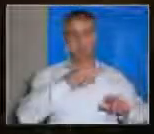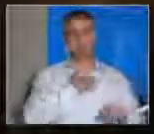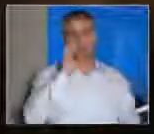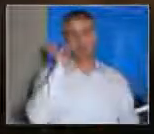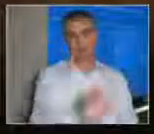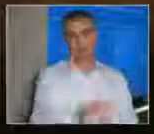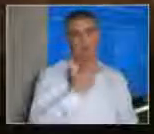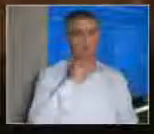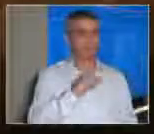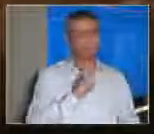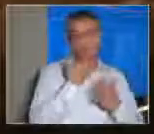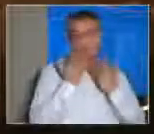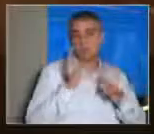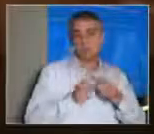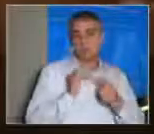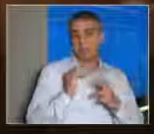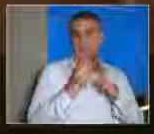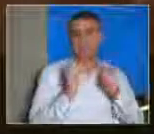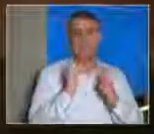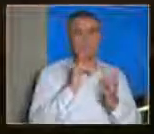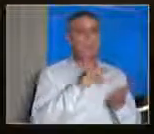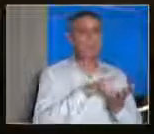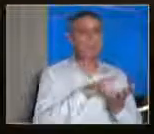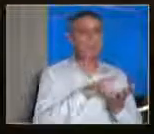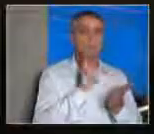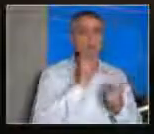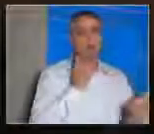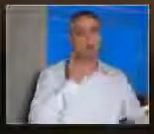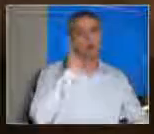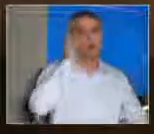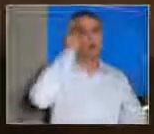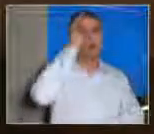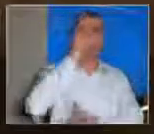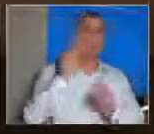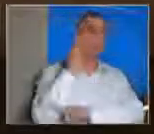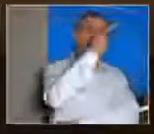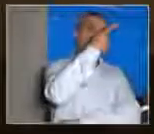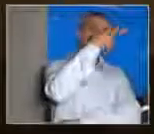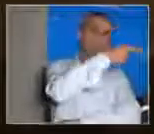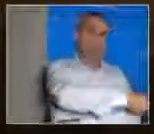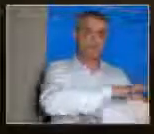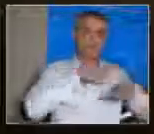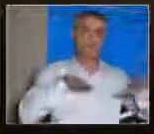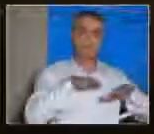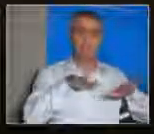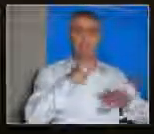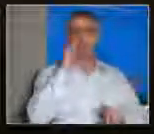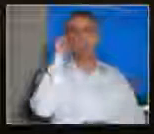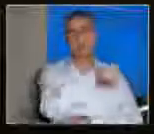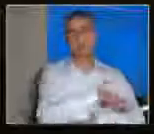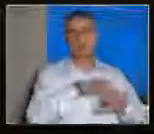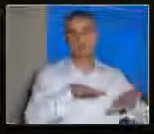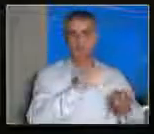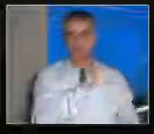לפגוע בשטח ישראל, לא ברור בדיוק באיזה עיר ובאיזה מקום, אבל הרקטה ברחה להם כביכול לכיוון הים, ובעצם נפלה